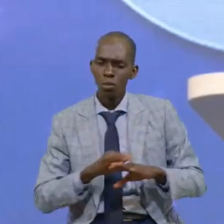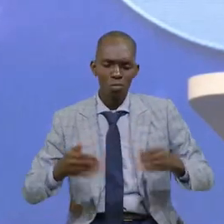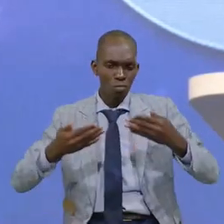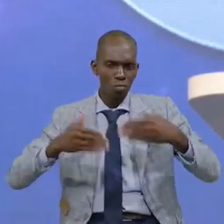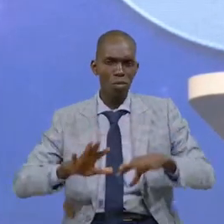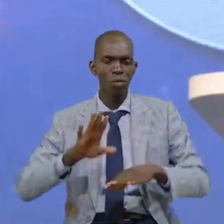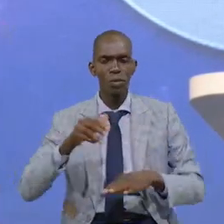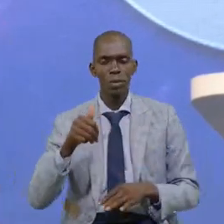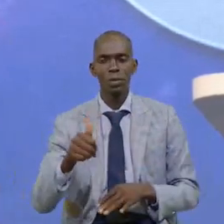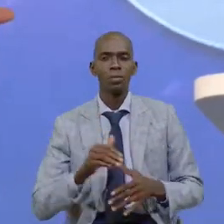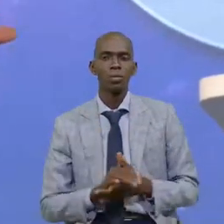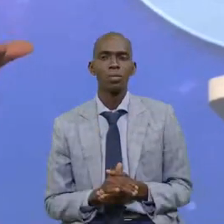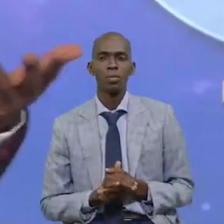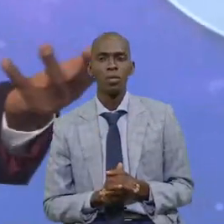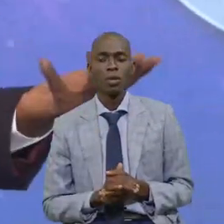débarrasse-toi